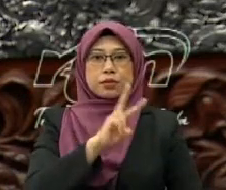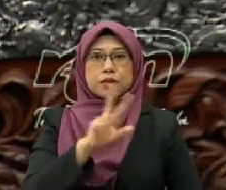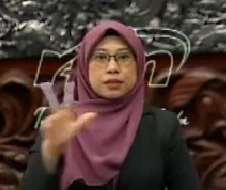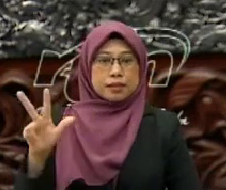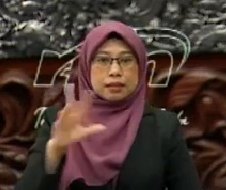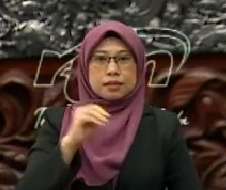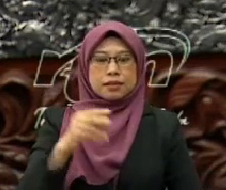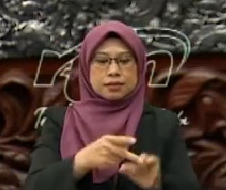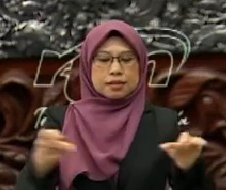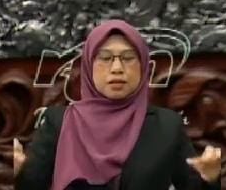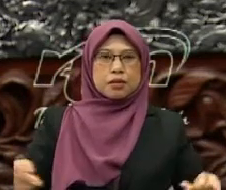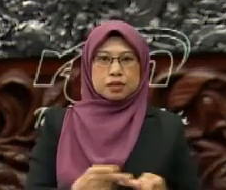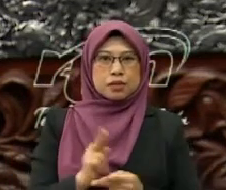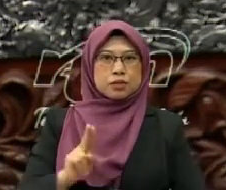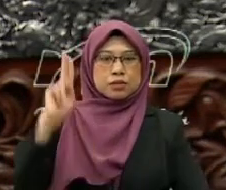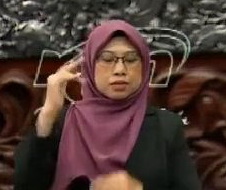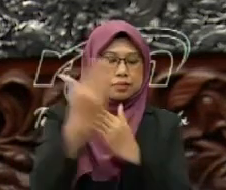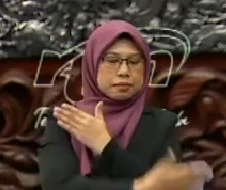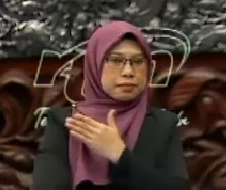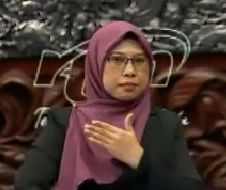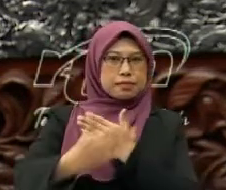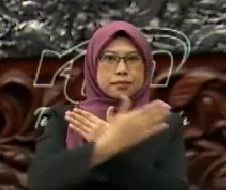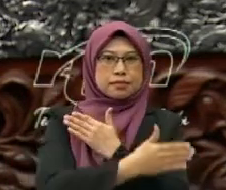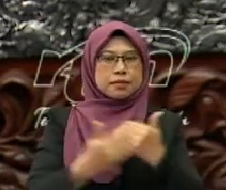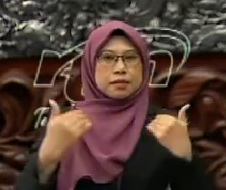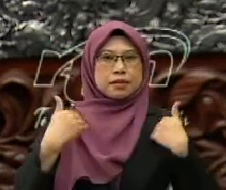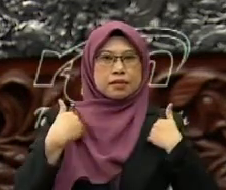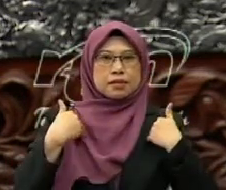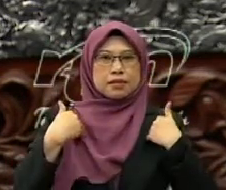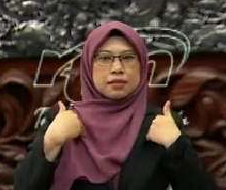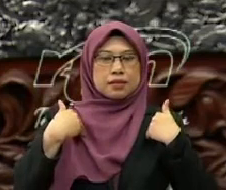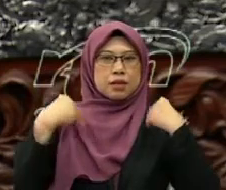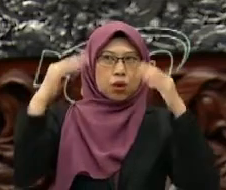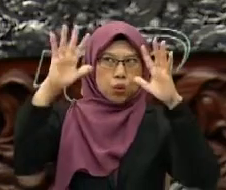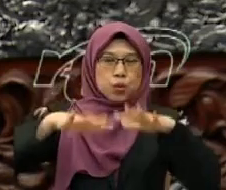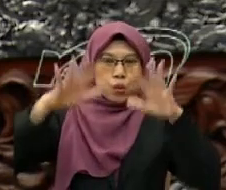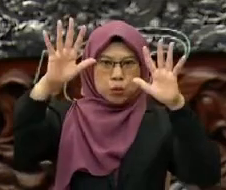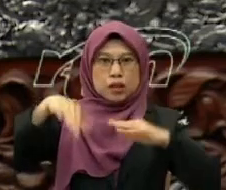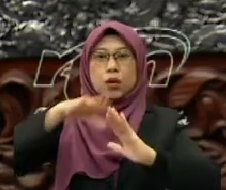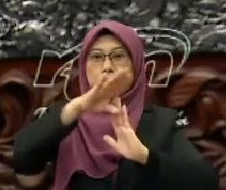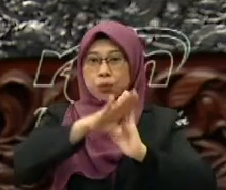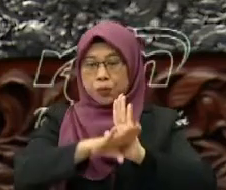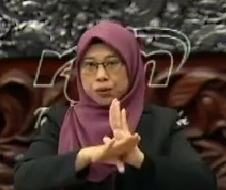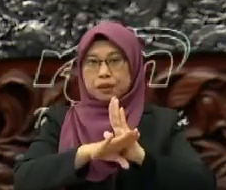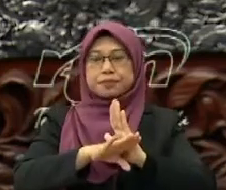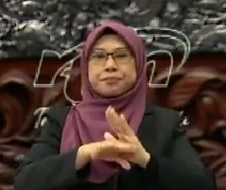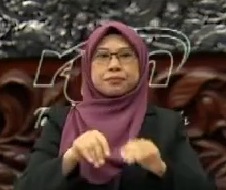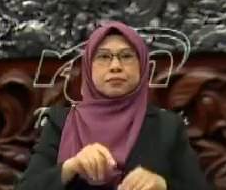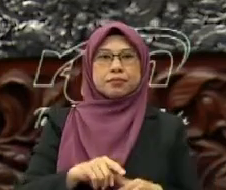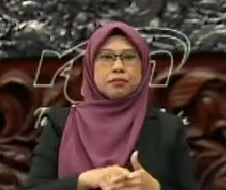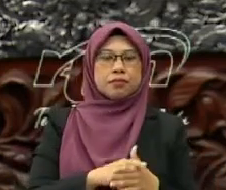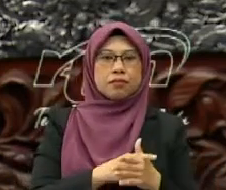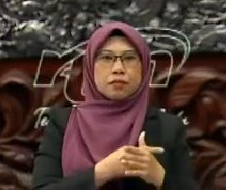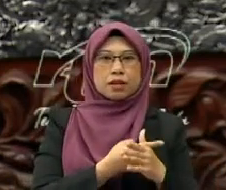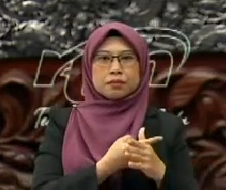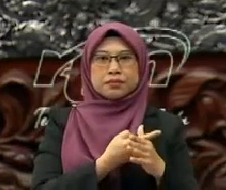manakala kawasan di utara Semenanjung akan mengalami kekurangan hujan emas 2023